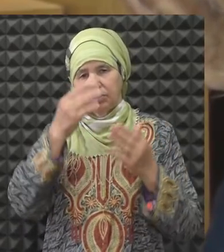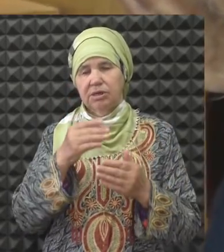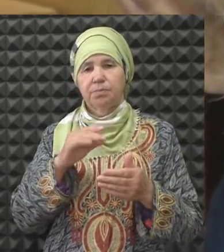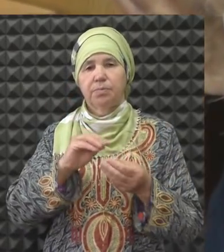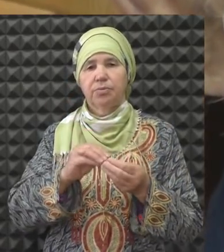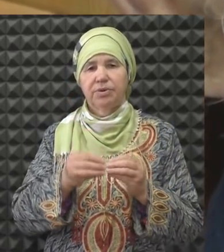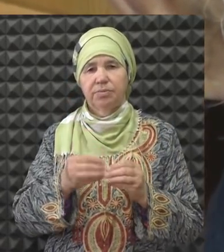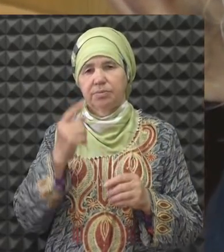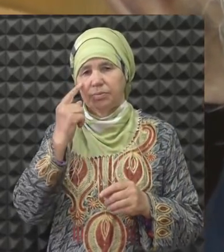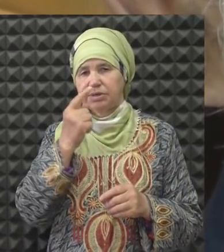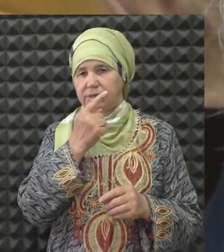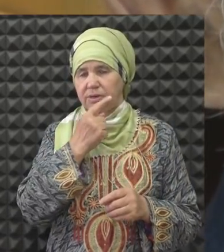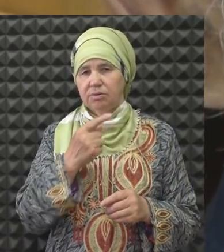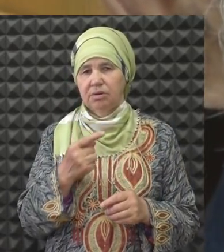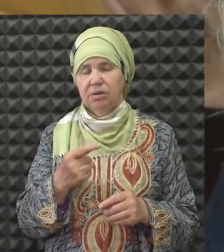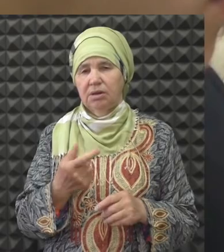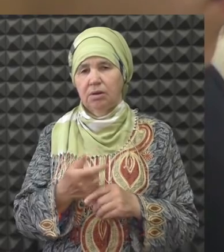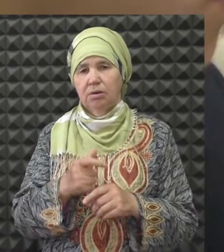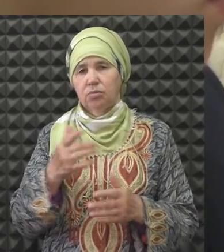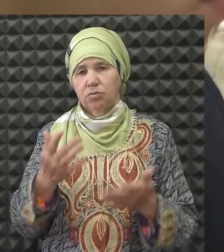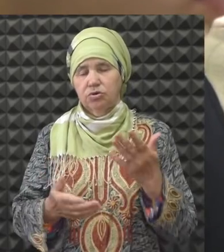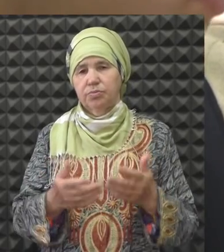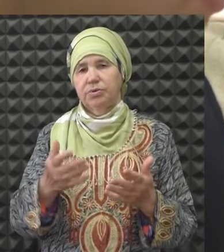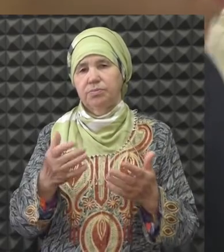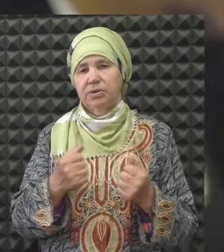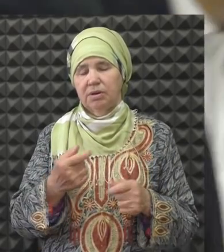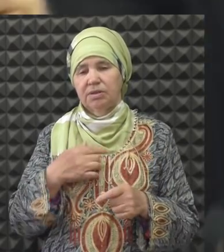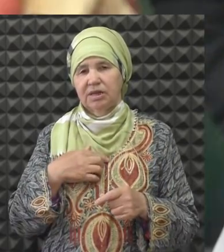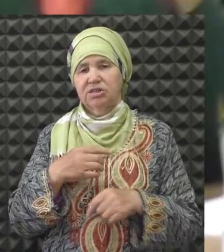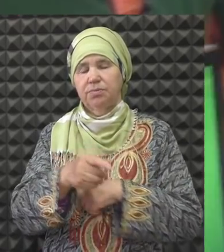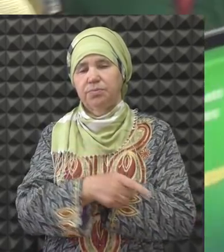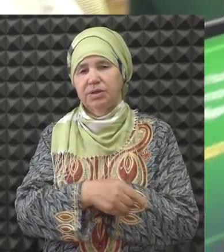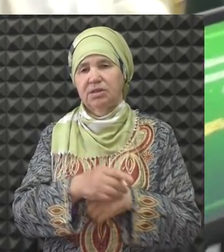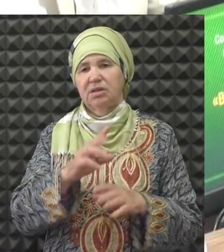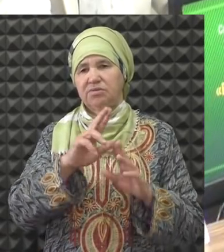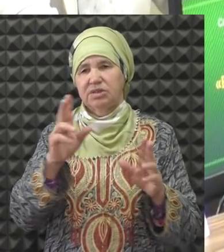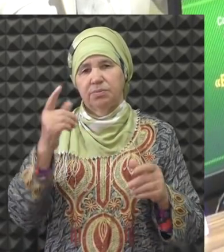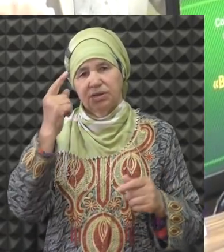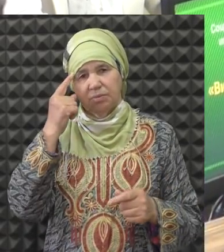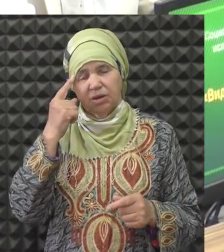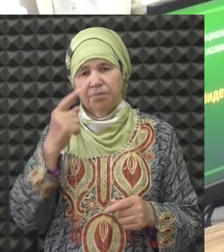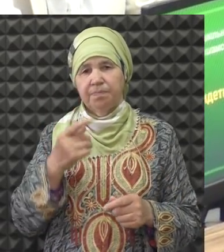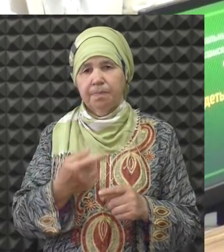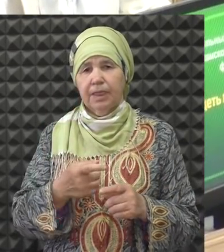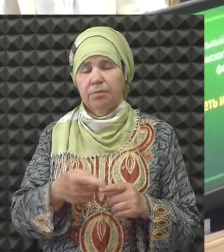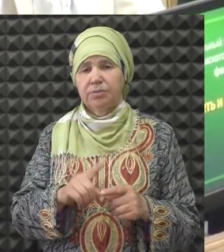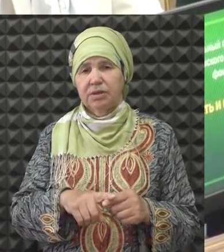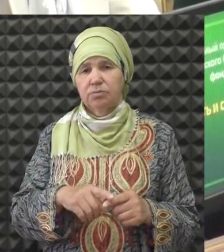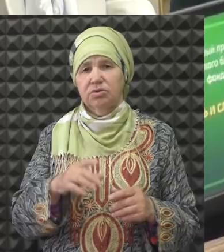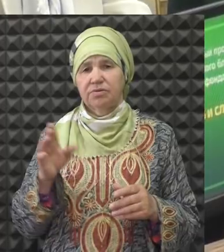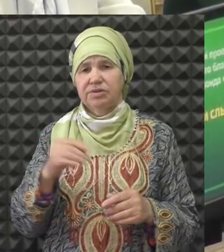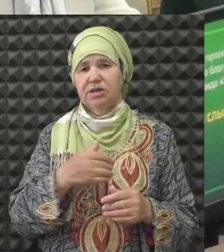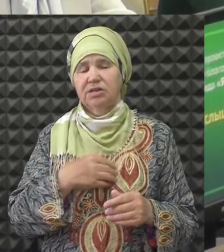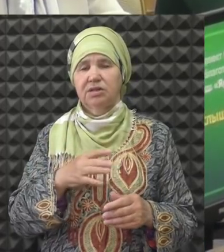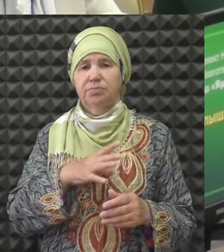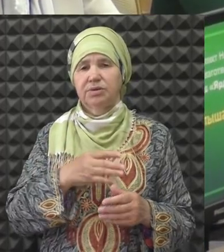к людям с проблемами по зрению. Не каждый это может воспринять наши беды, не каждый нас любит,